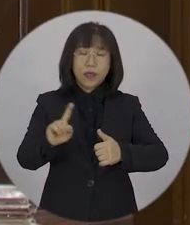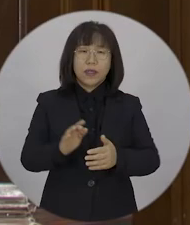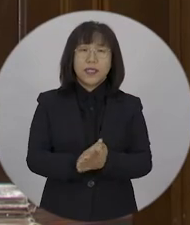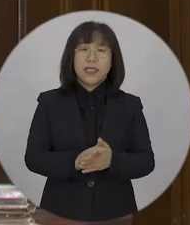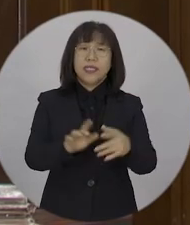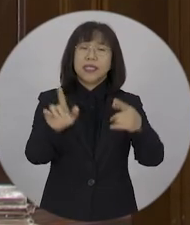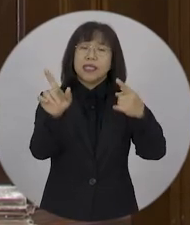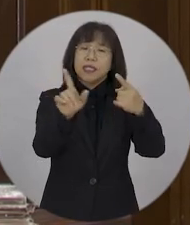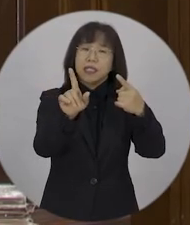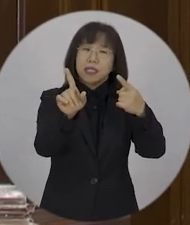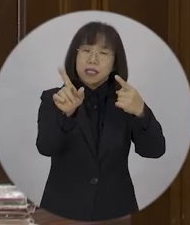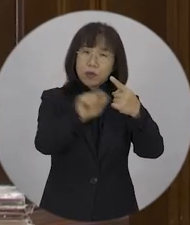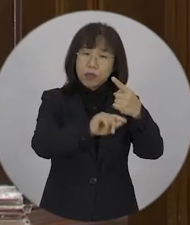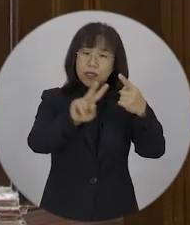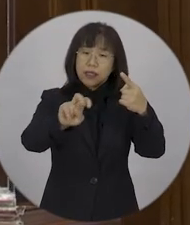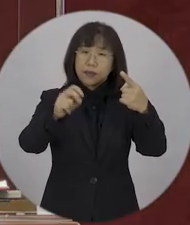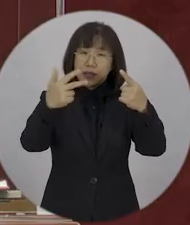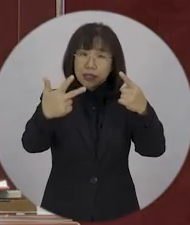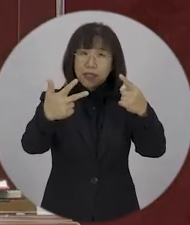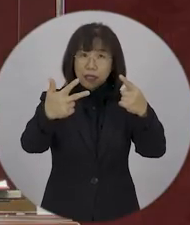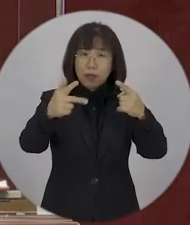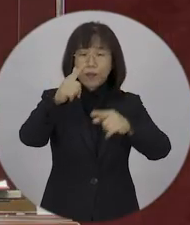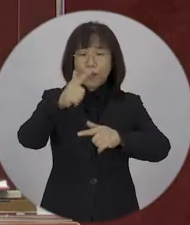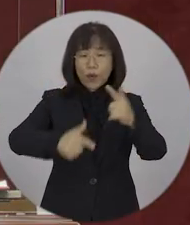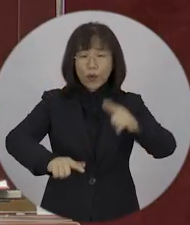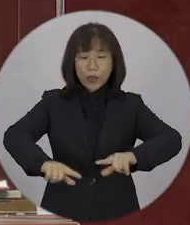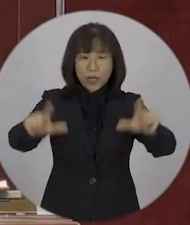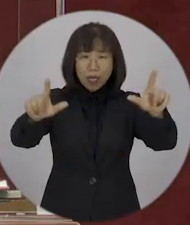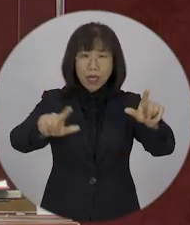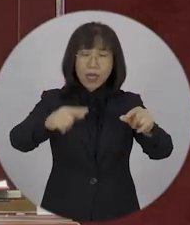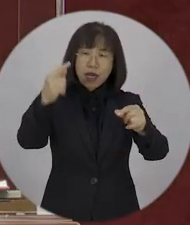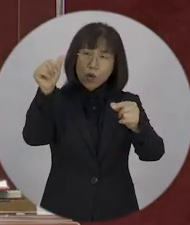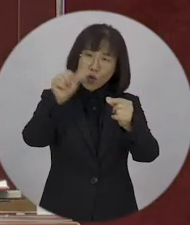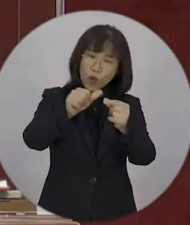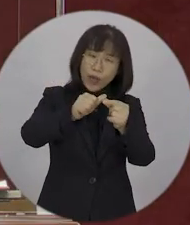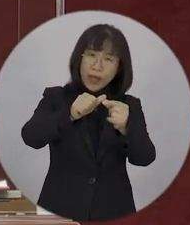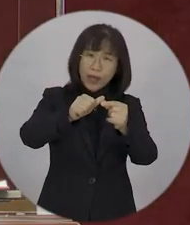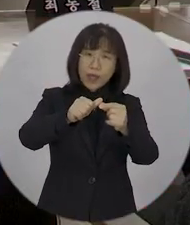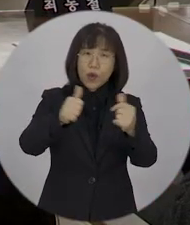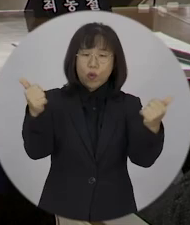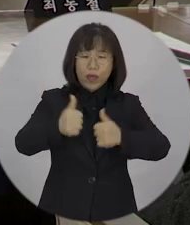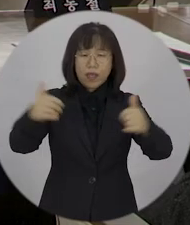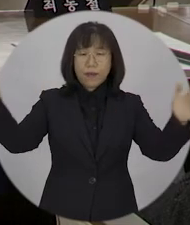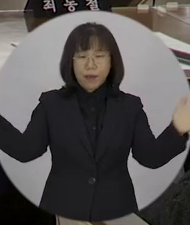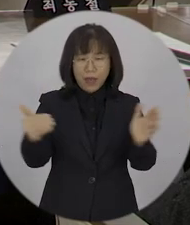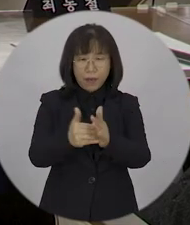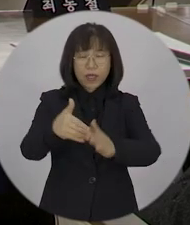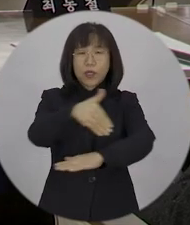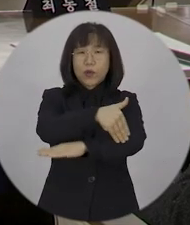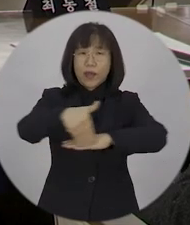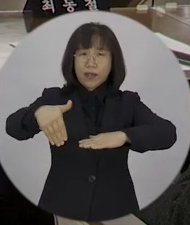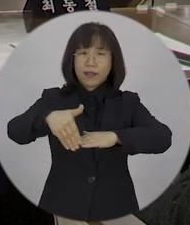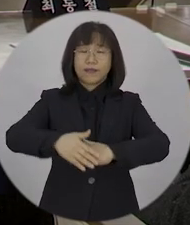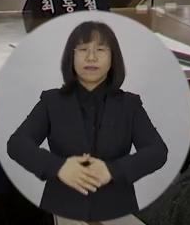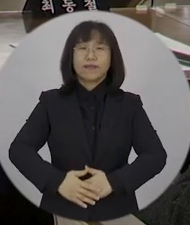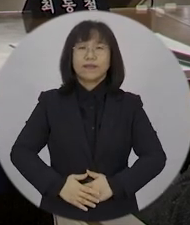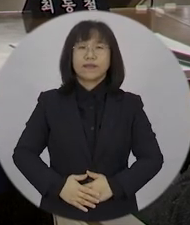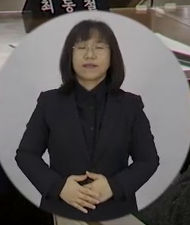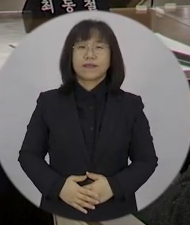제 284회 임시회 는 오는 27일 목요일 제 2차 본회의 로 마무리 될 예정입니다